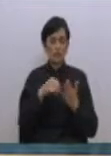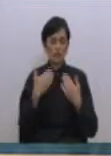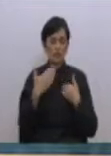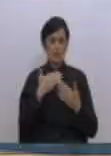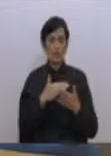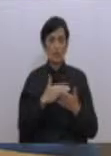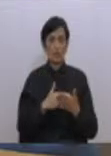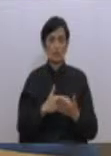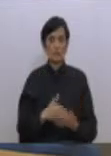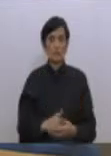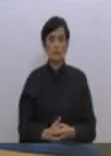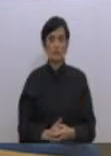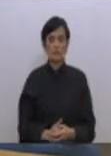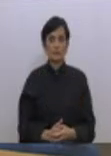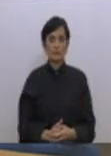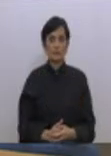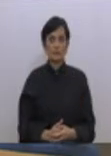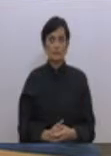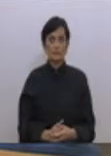regim.